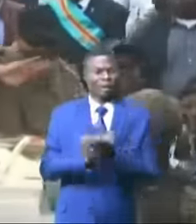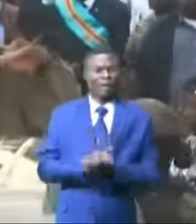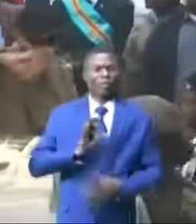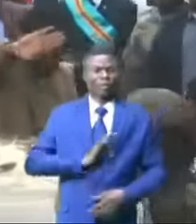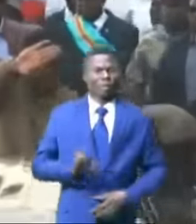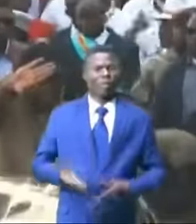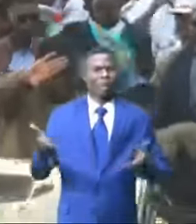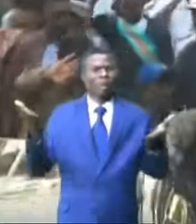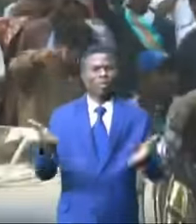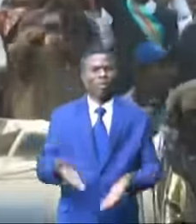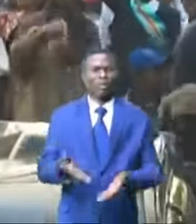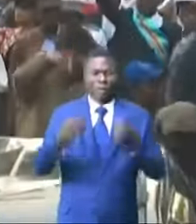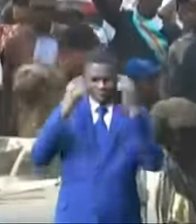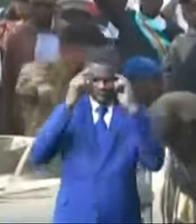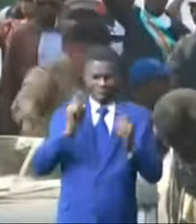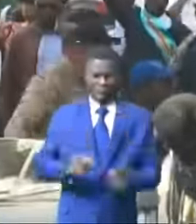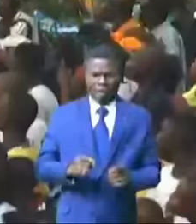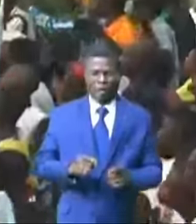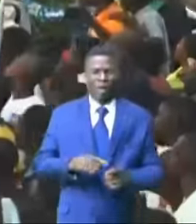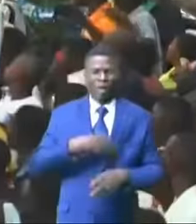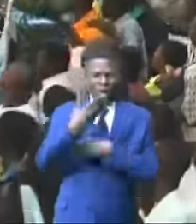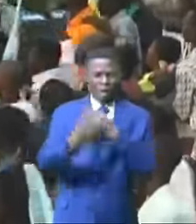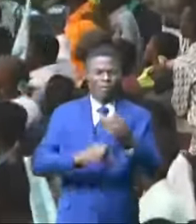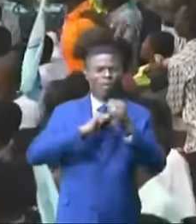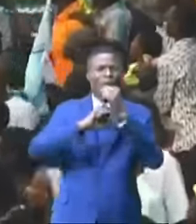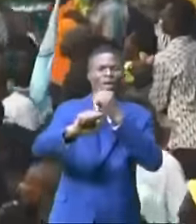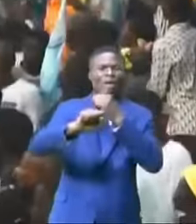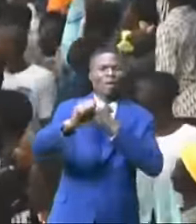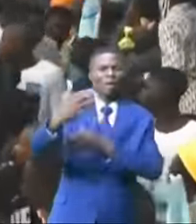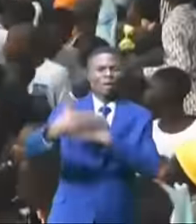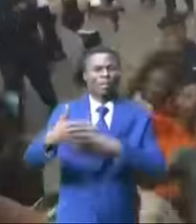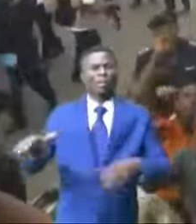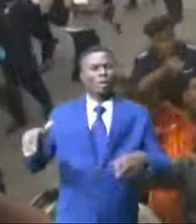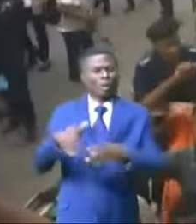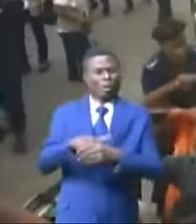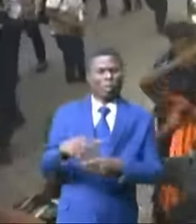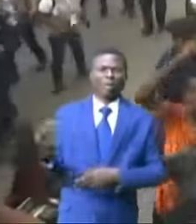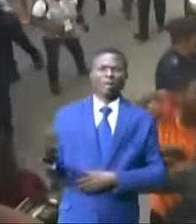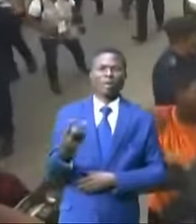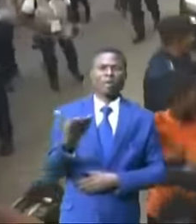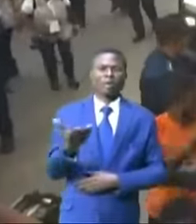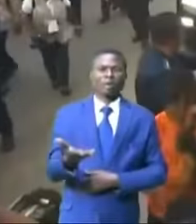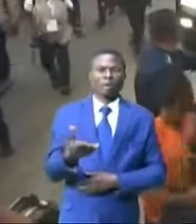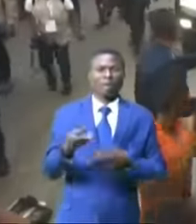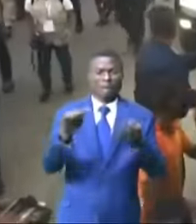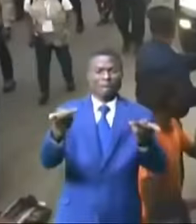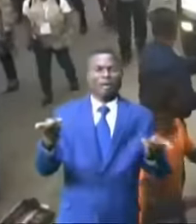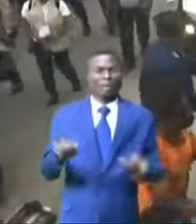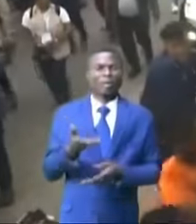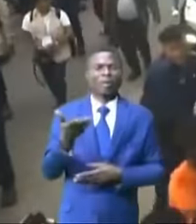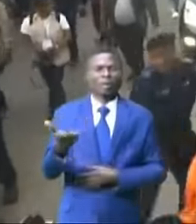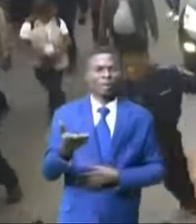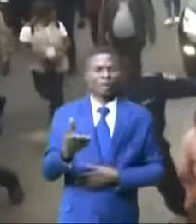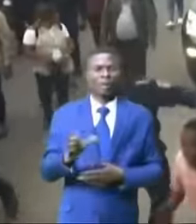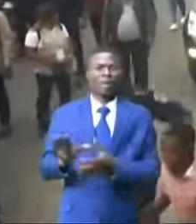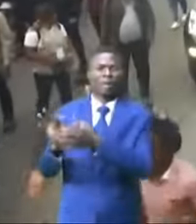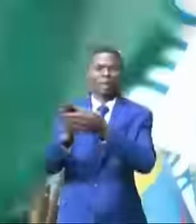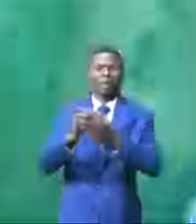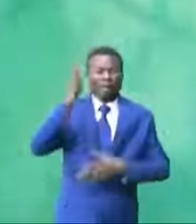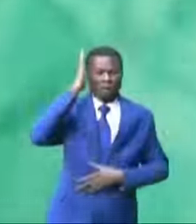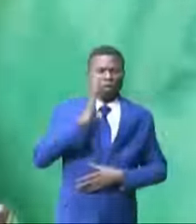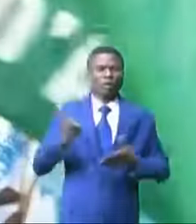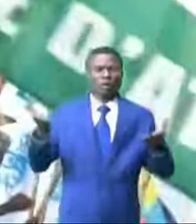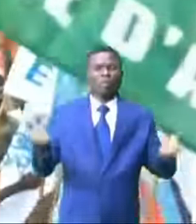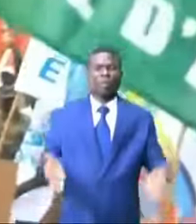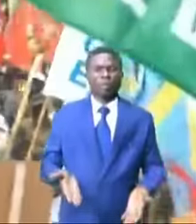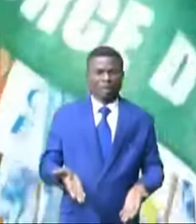Tshisekedi, déterminée à battre campagne aux côtés de son époux. Sur place, l'union sacrée était